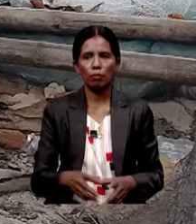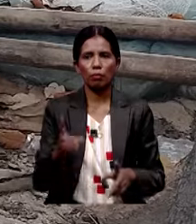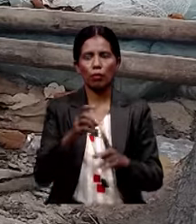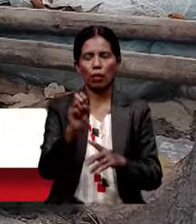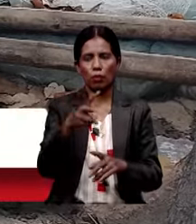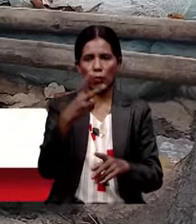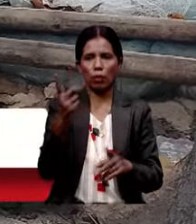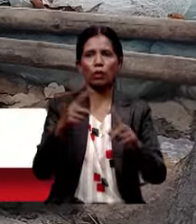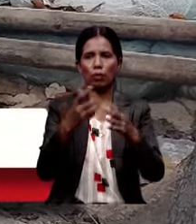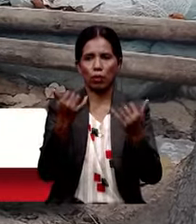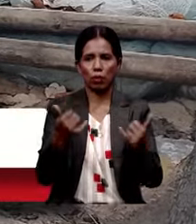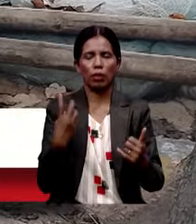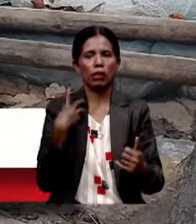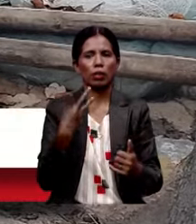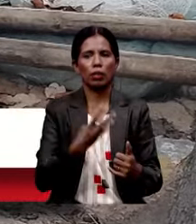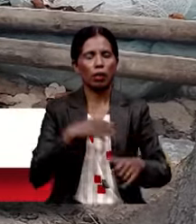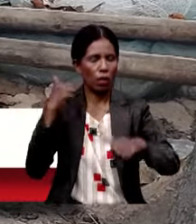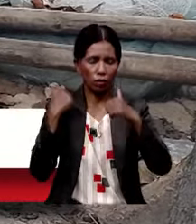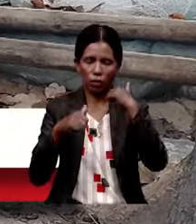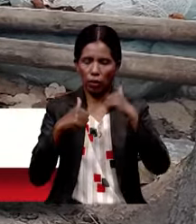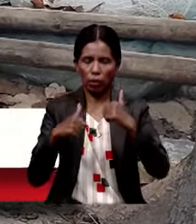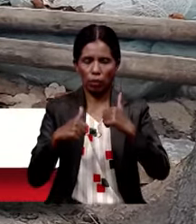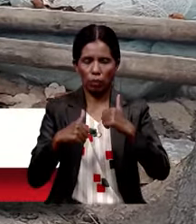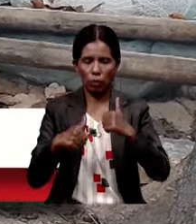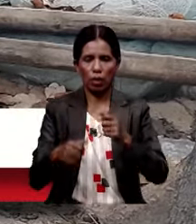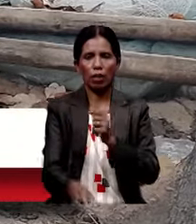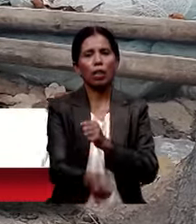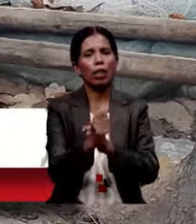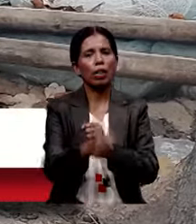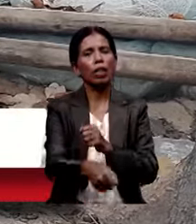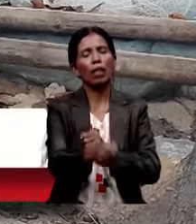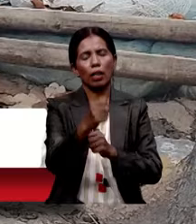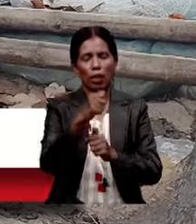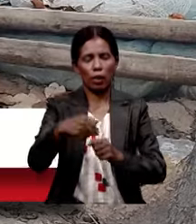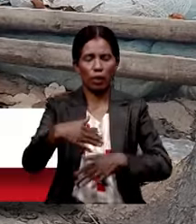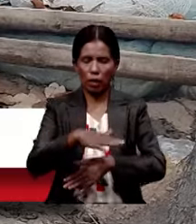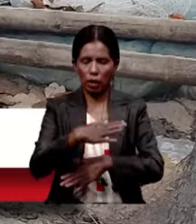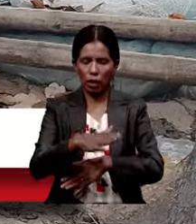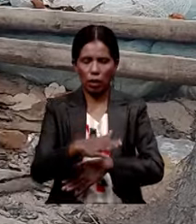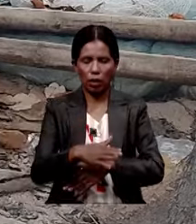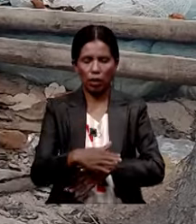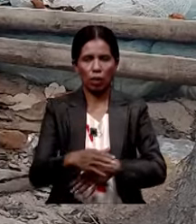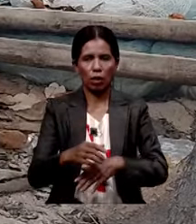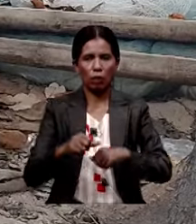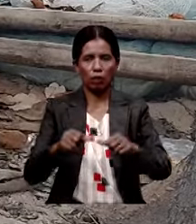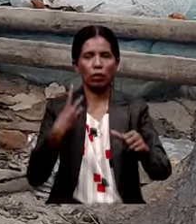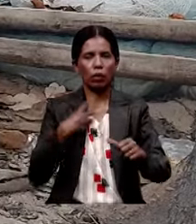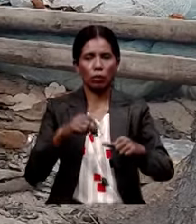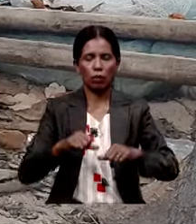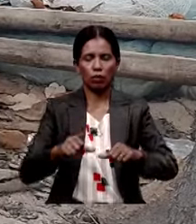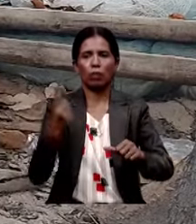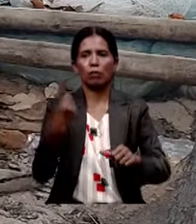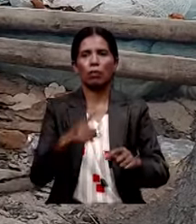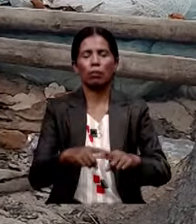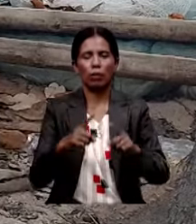loro, di tene atividade ne, sempre na fati ita mori sa vida o pescadore, kuntuna ita lau na fati.